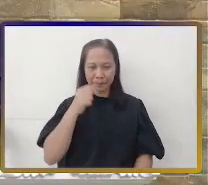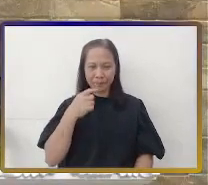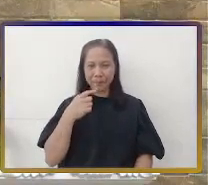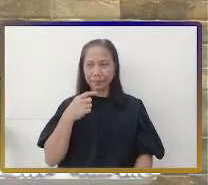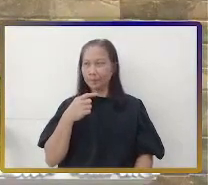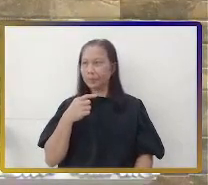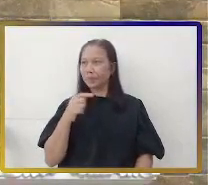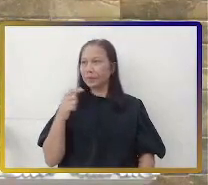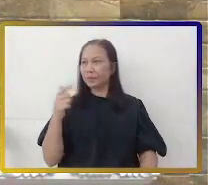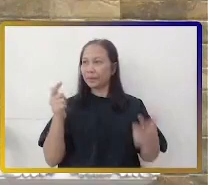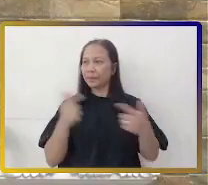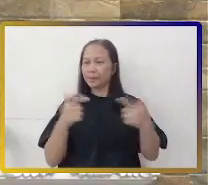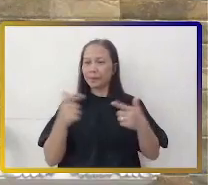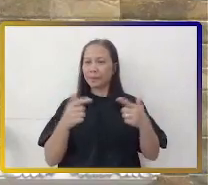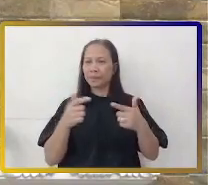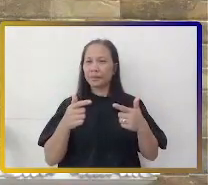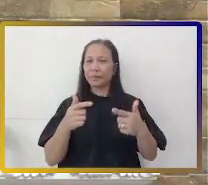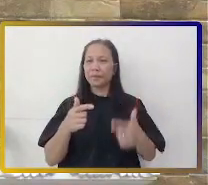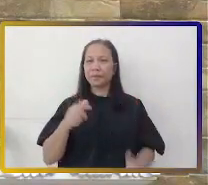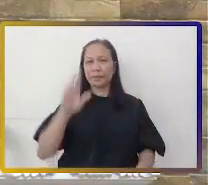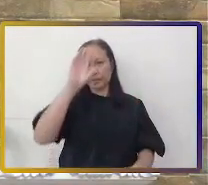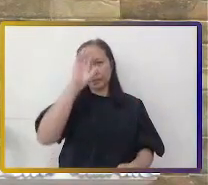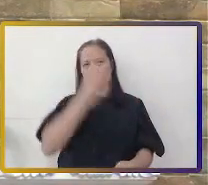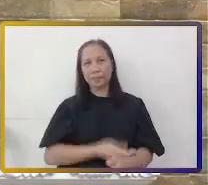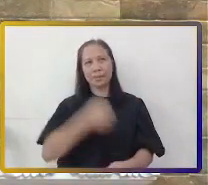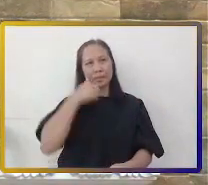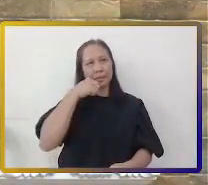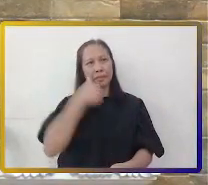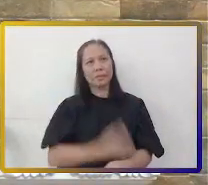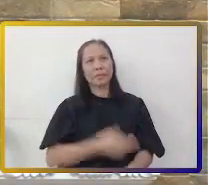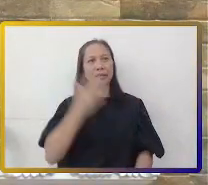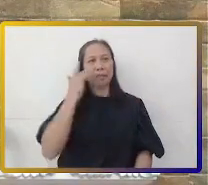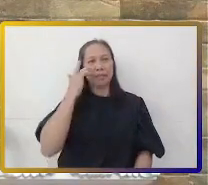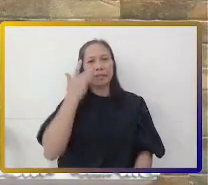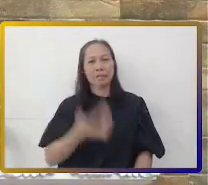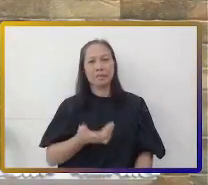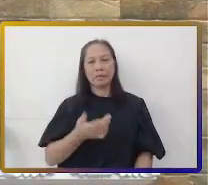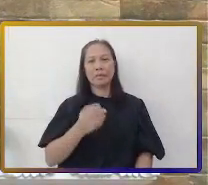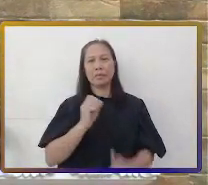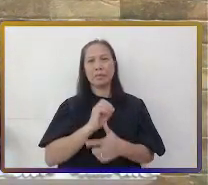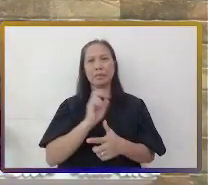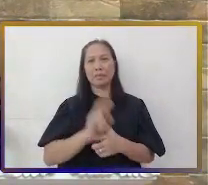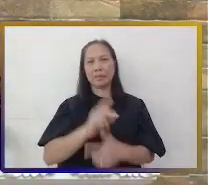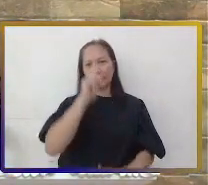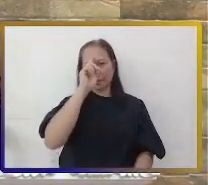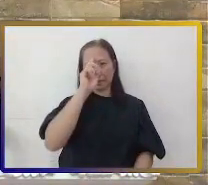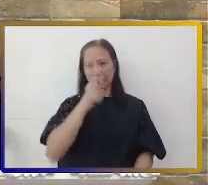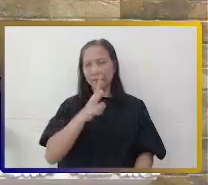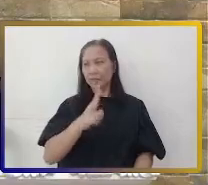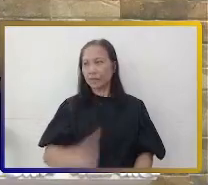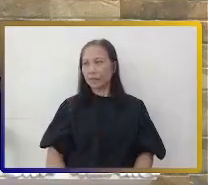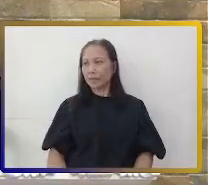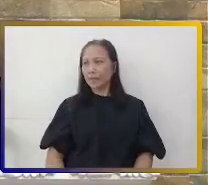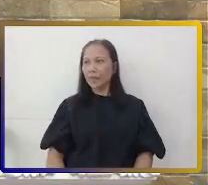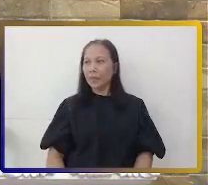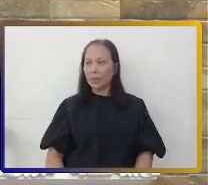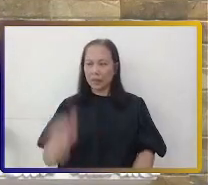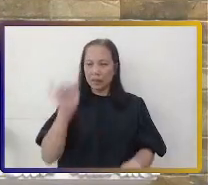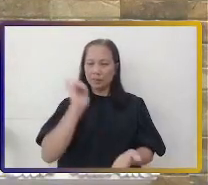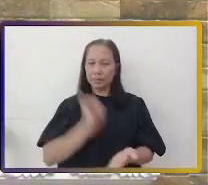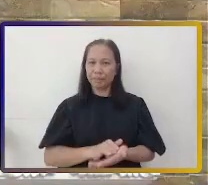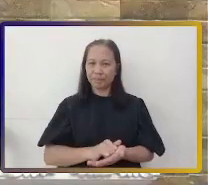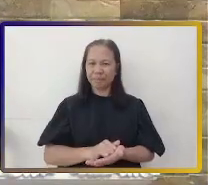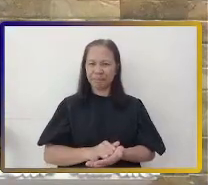tomboy nakuha niyo mga kapatid kung paano bumaba na yung value you see ng ating morals bihira